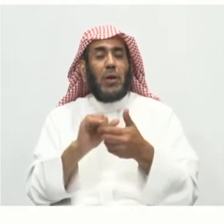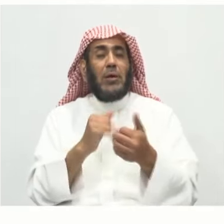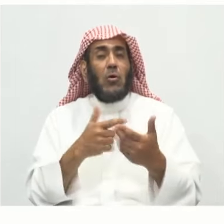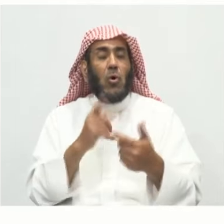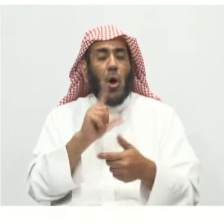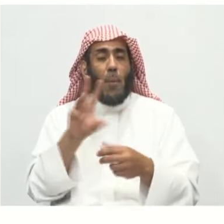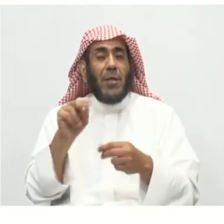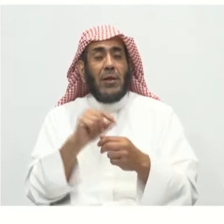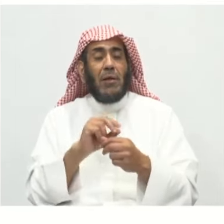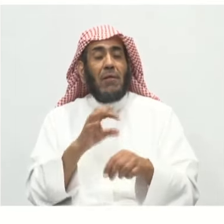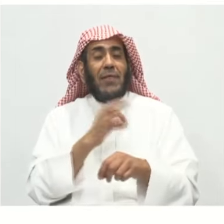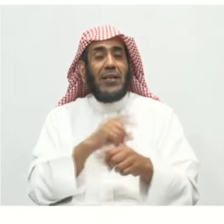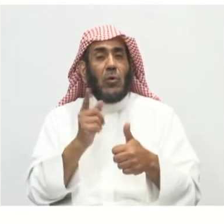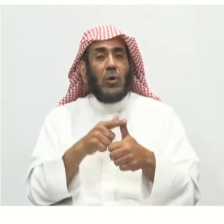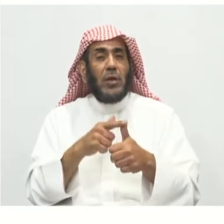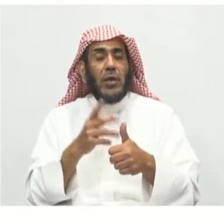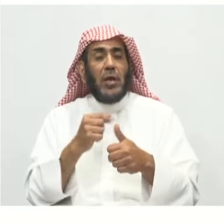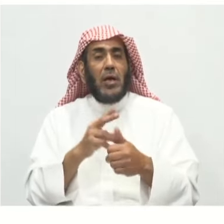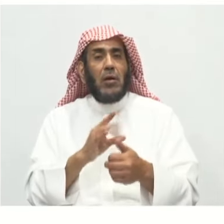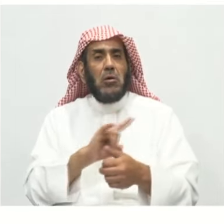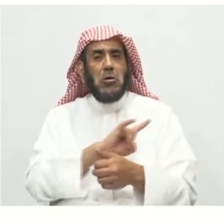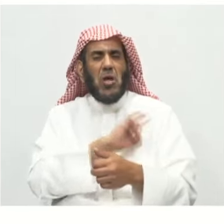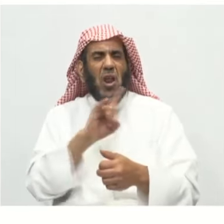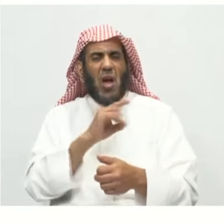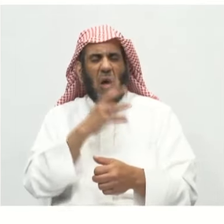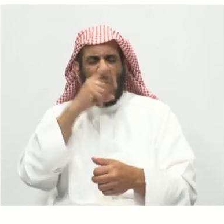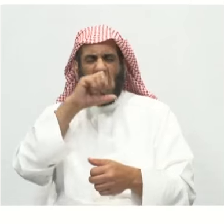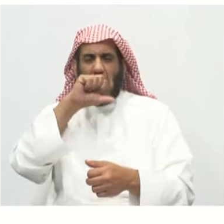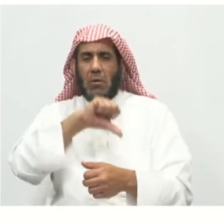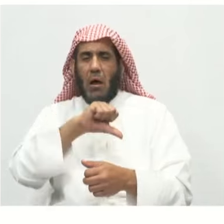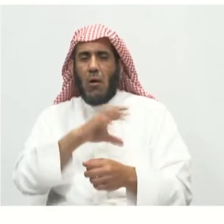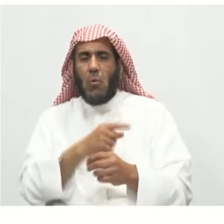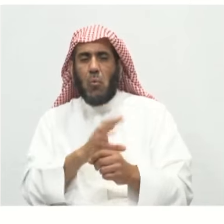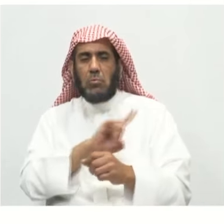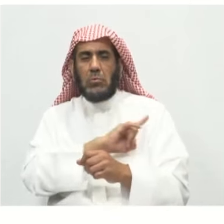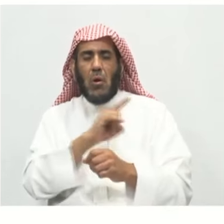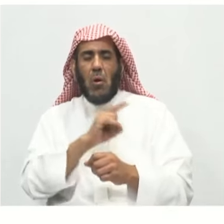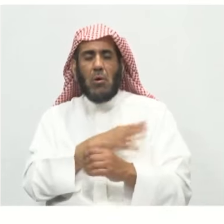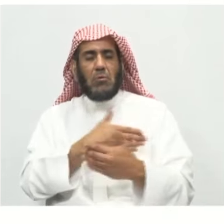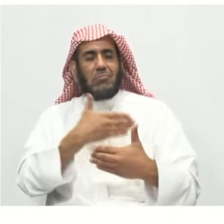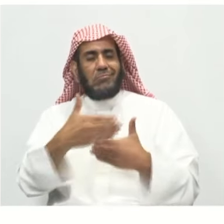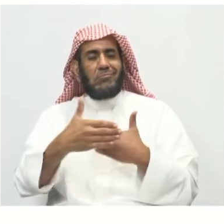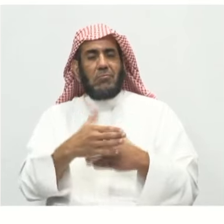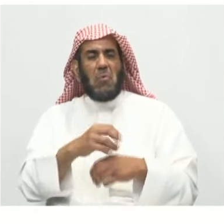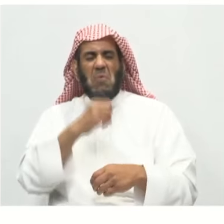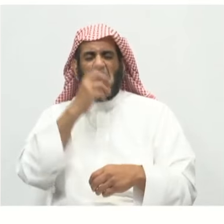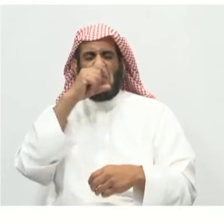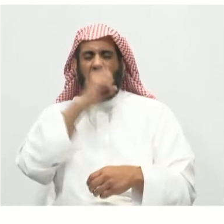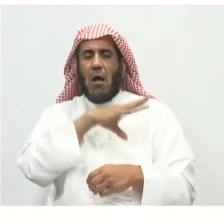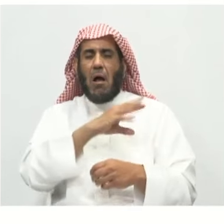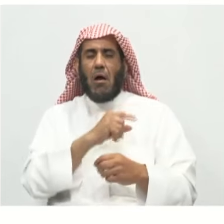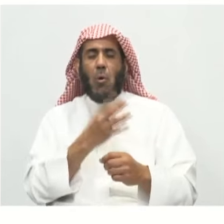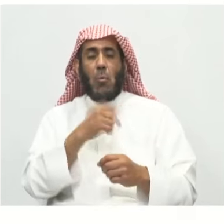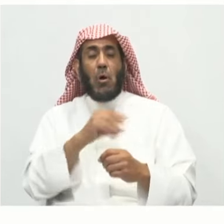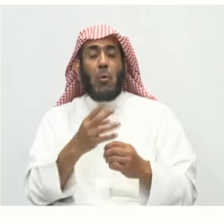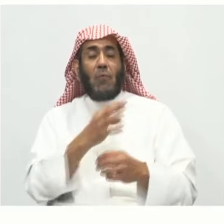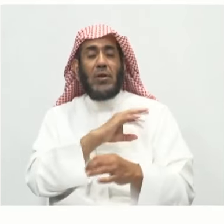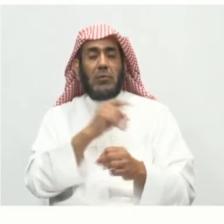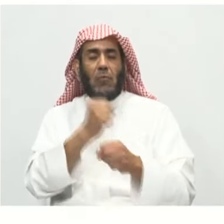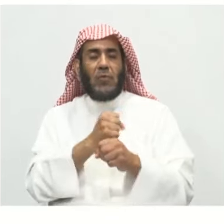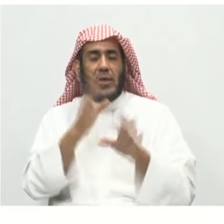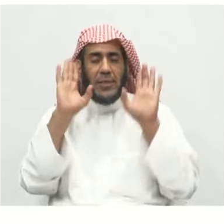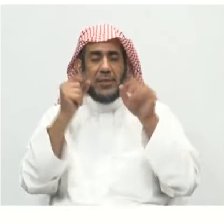ونقول مثلا في الفائده الاولى انها تن عن الفحشاء والمنكر ان الصلاه تنهى عن الفحشاء والمنكر كذلك من فوائد الصلاه او المحافظه